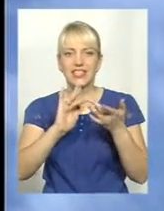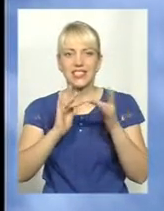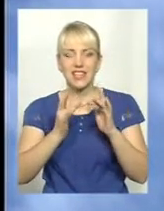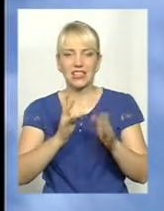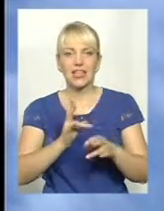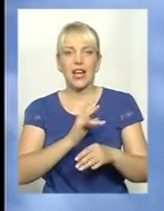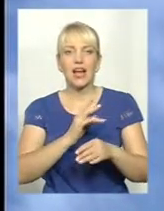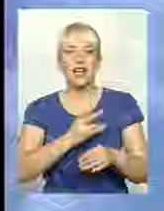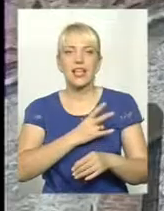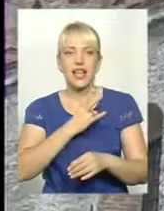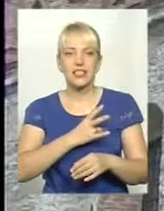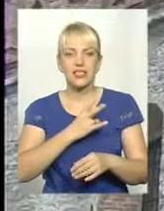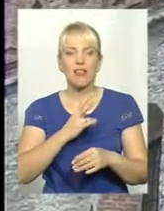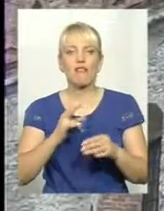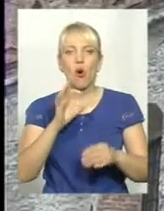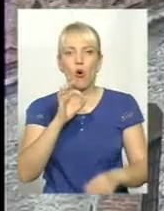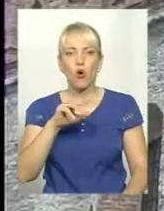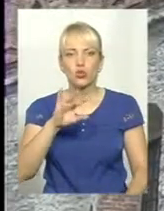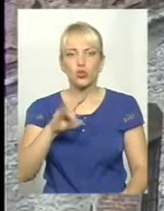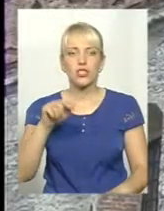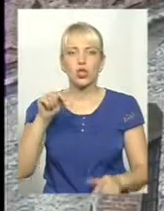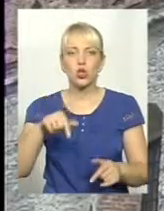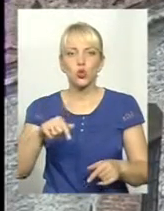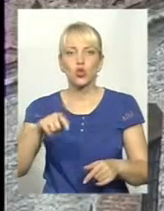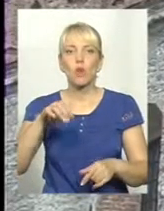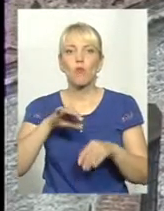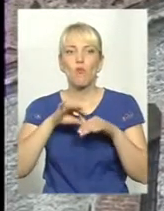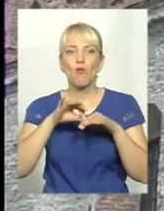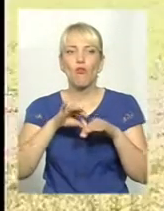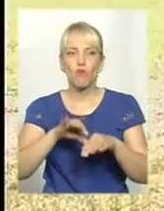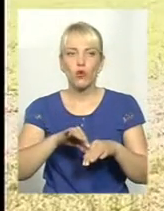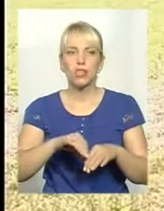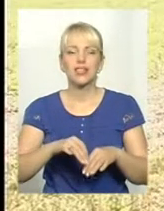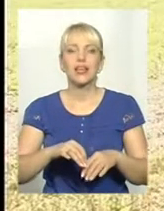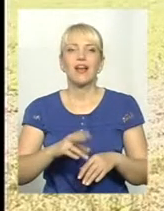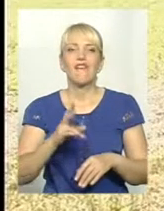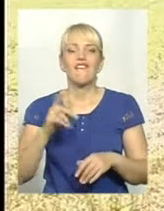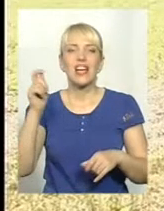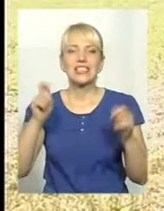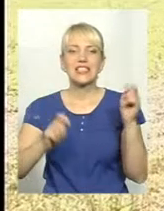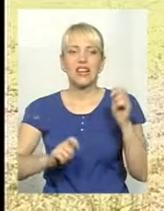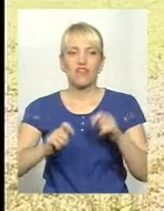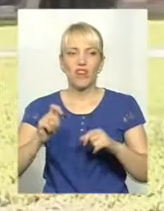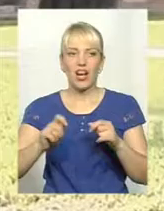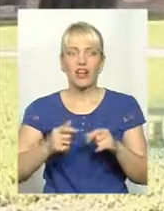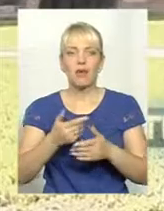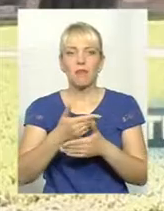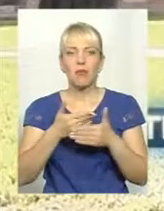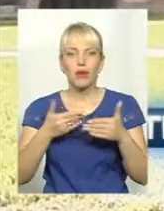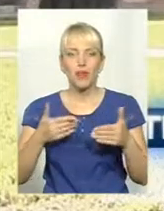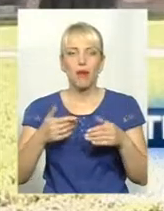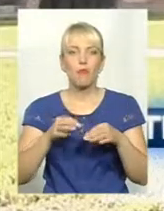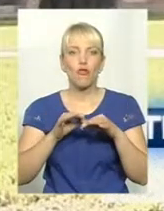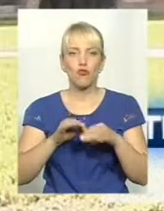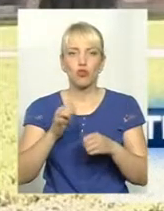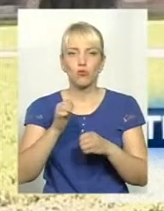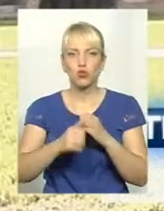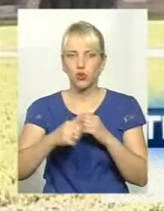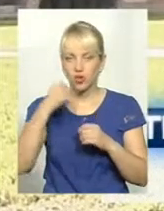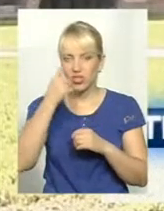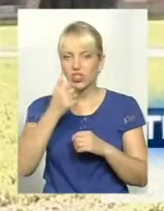брама також була двоповерхова з підйомним містком. Аби популяризувати історичну пам'ятку, цьогоріч запустили офіційний